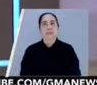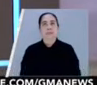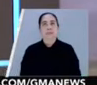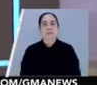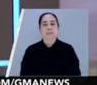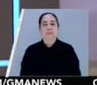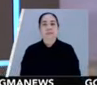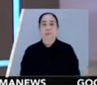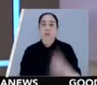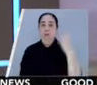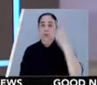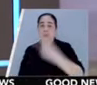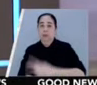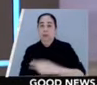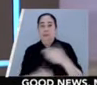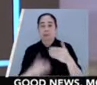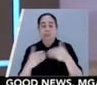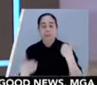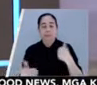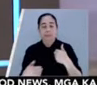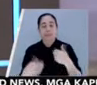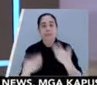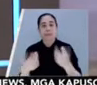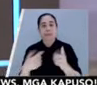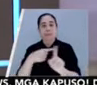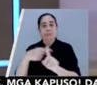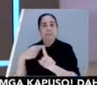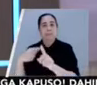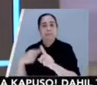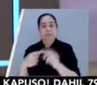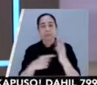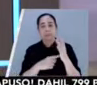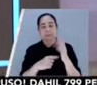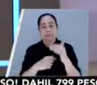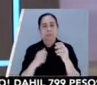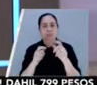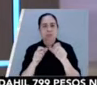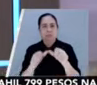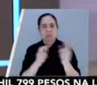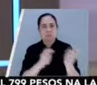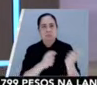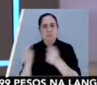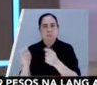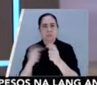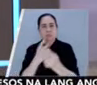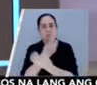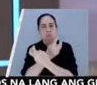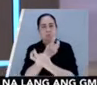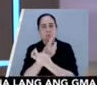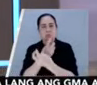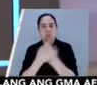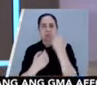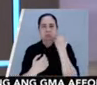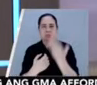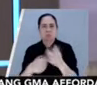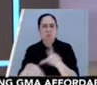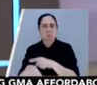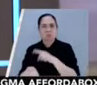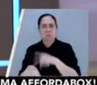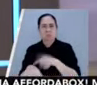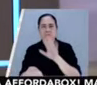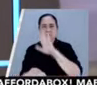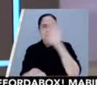dalawang araw bago ang Undas nagpapatuloy ang paglilipat ng mga buto ng mga yumao na matagal ng hindi